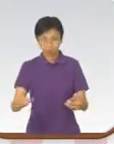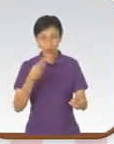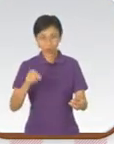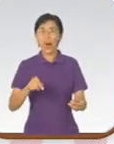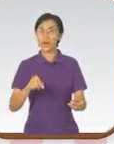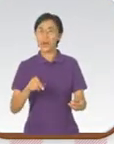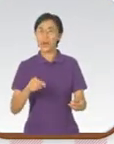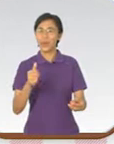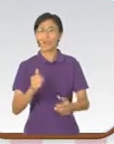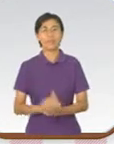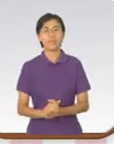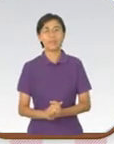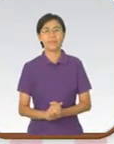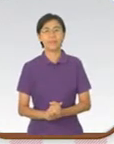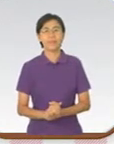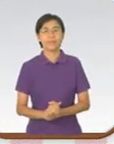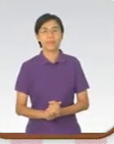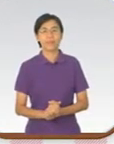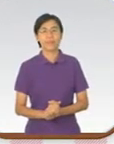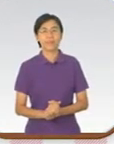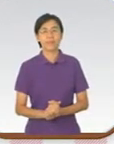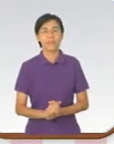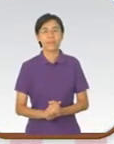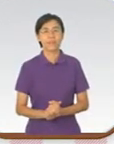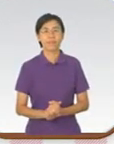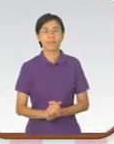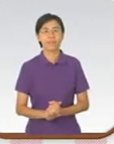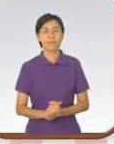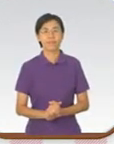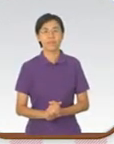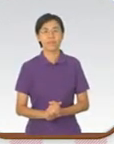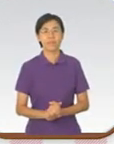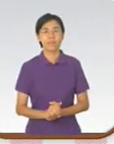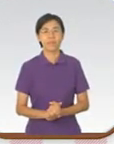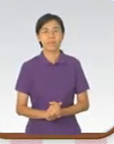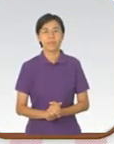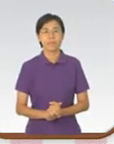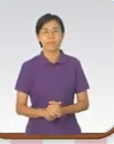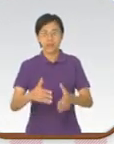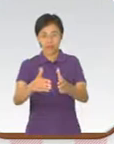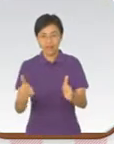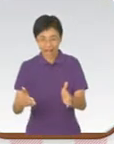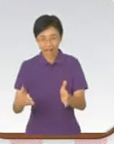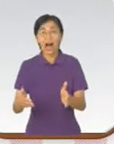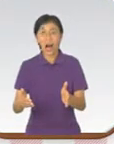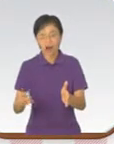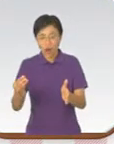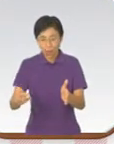ราวนี้ก็เพิ่มสีสันนะคะ ด้วยอันนี้จานทำแล้วกันนะ